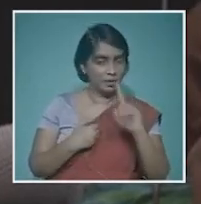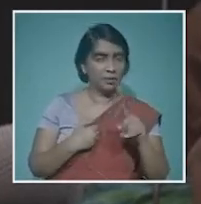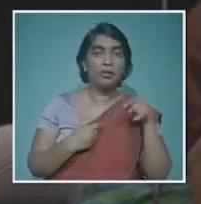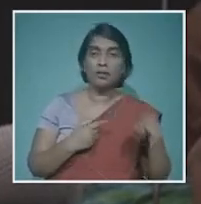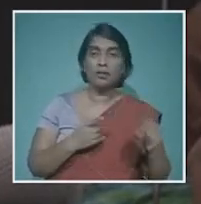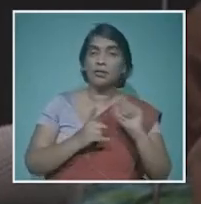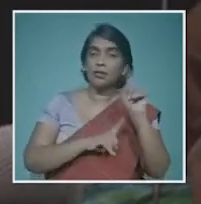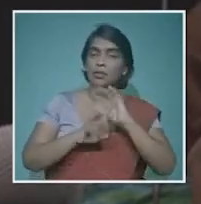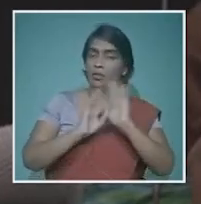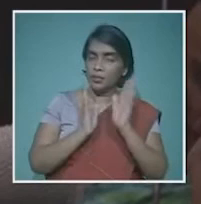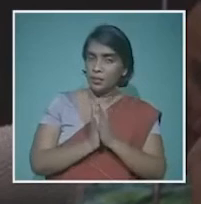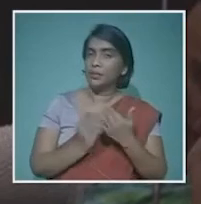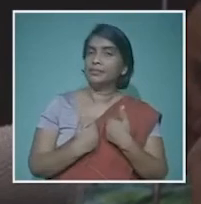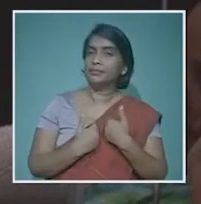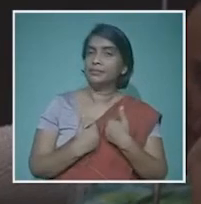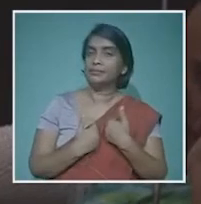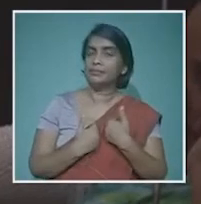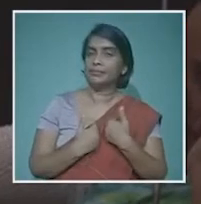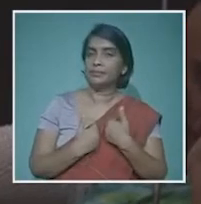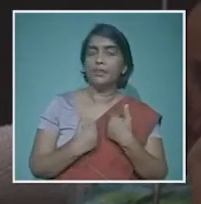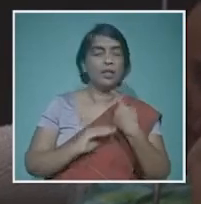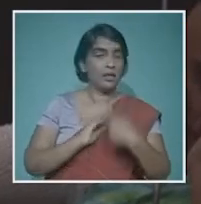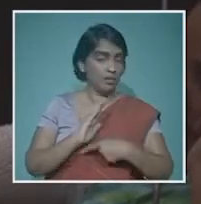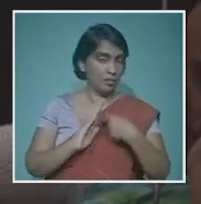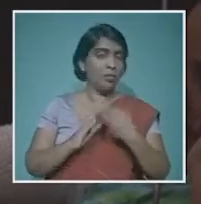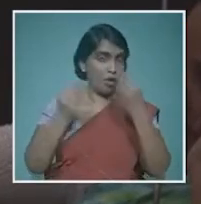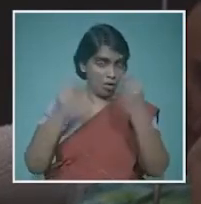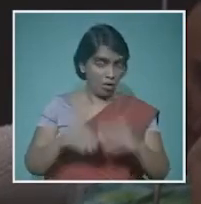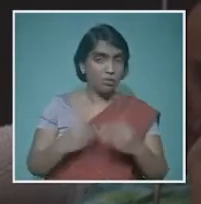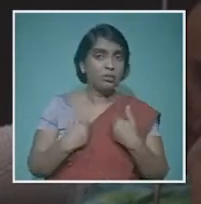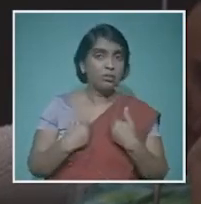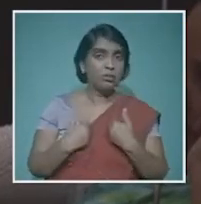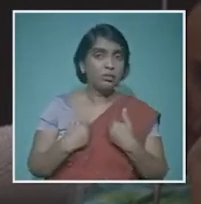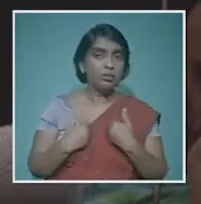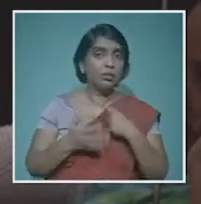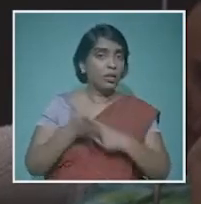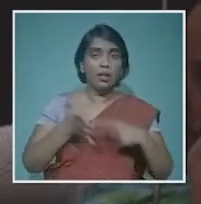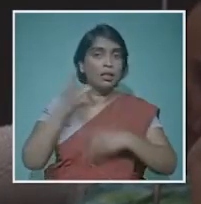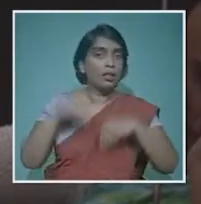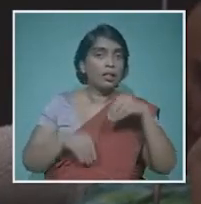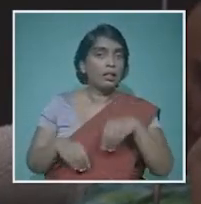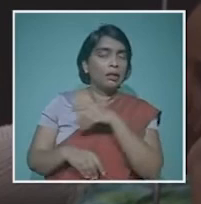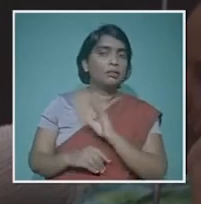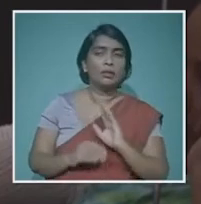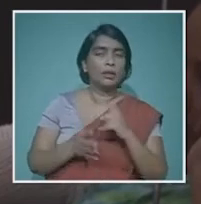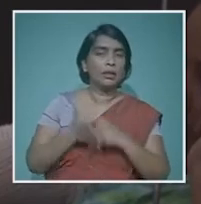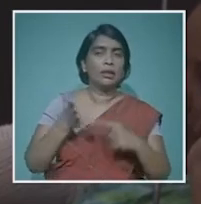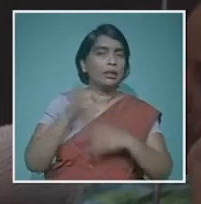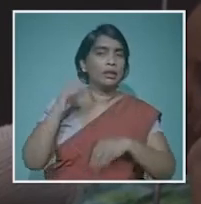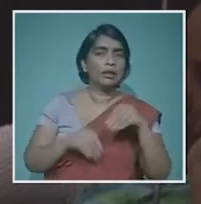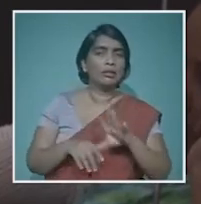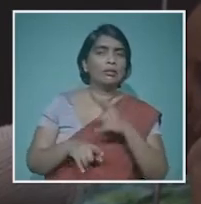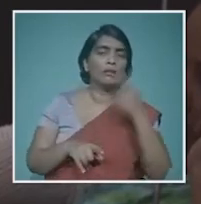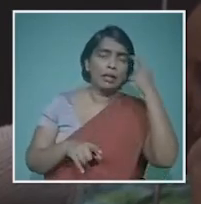මේ සභාවෙන් අපිද මේ ලංකාව බංගලොච් කරේ දේශපාලඥයෝ නෙවෙයි දේශපාලඥයෝ උදේ ඒකල